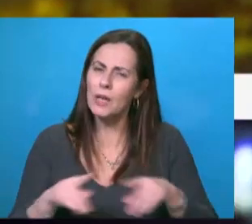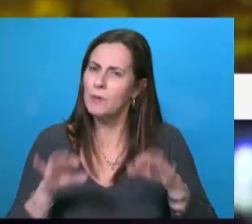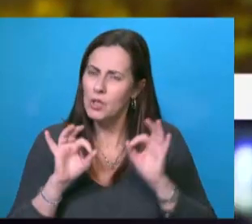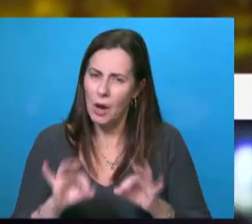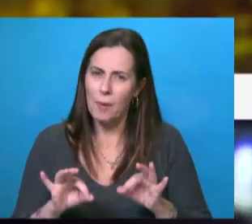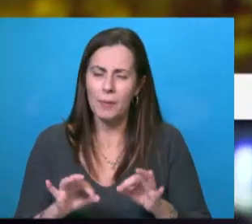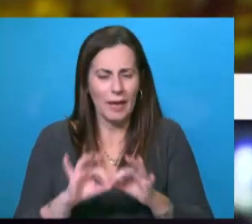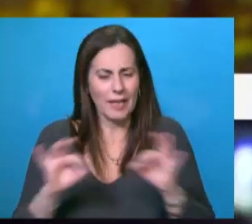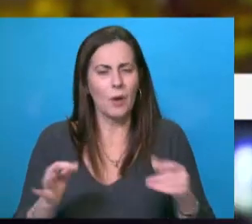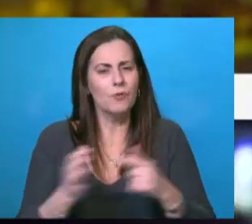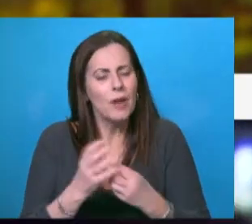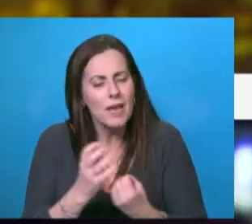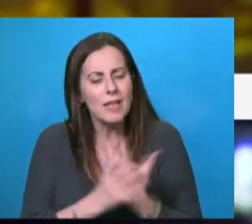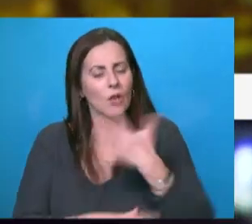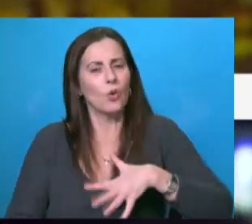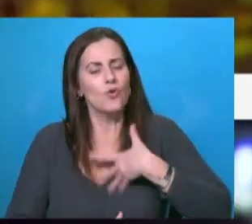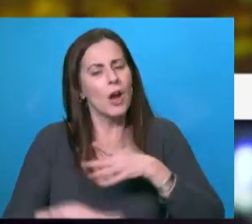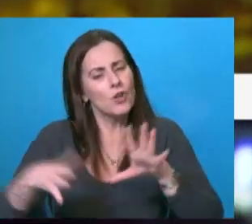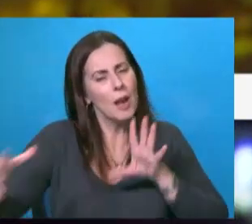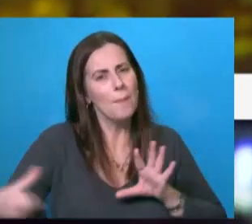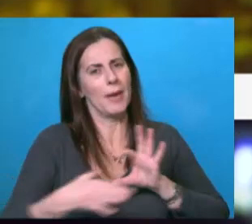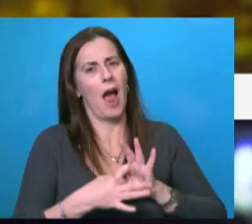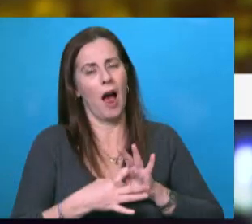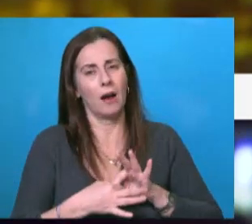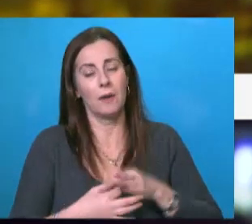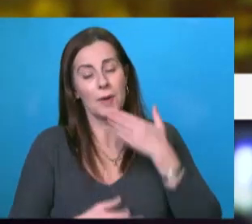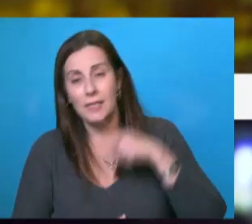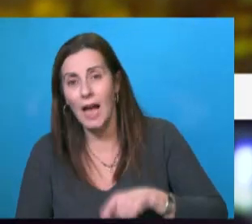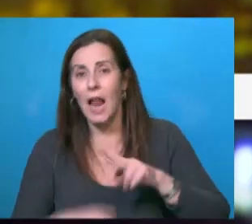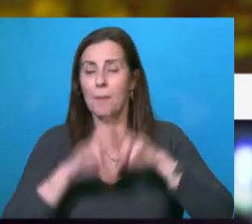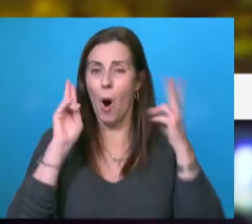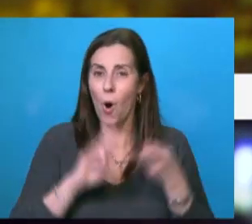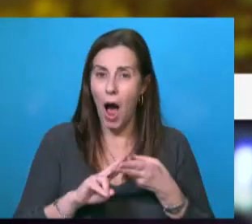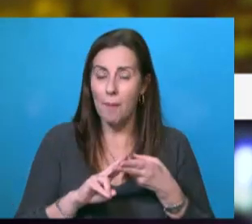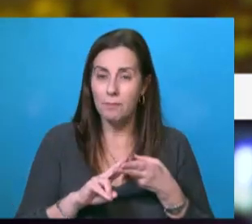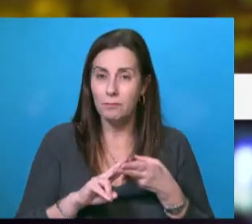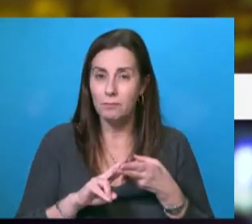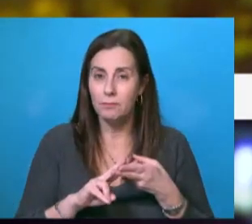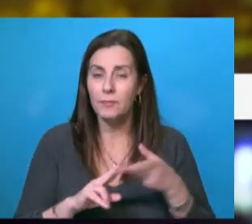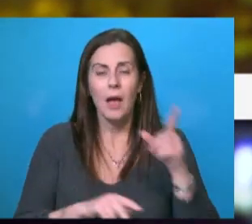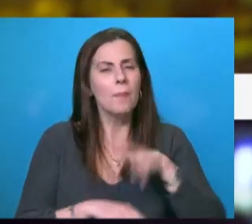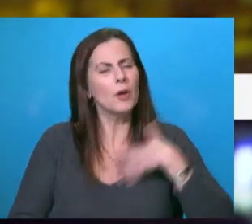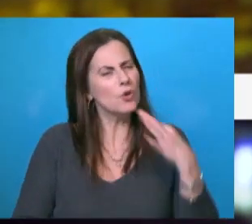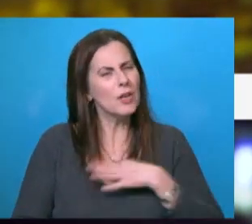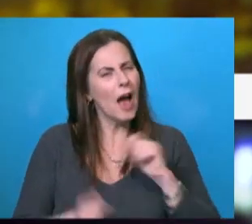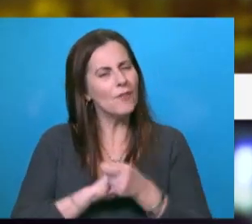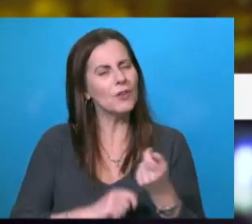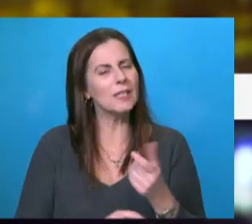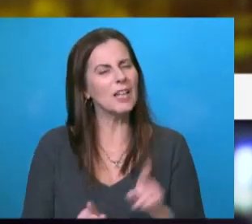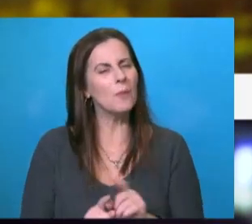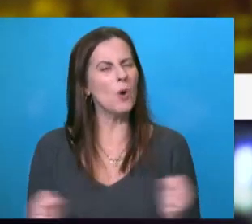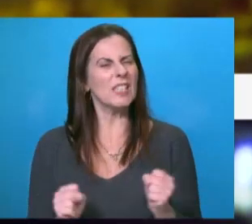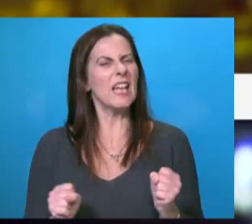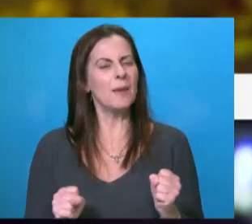כדי לייצר איזושהי תחושת סולידריות בארץ, בעולם. בתחושה שלי נהיינו קצת צינים. כן. יש